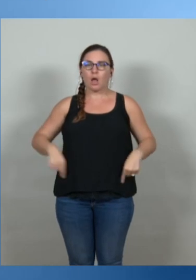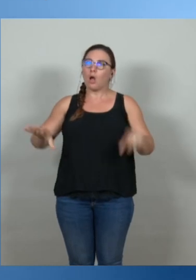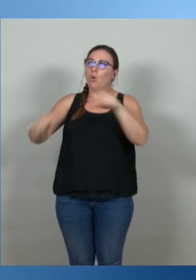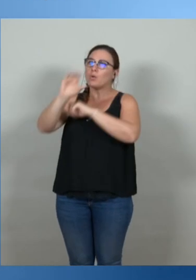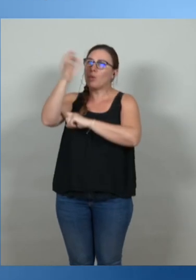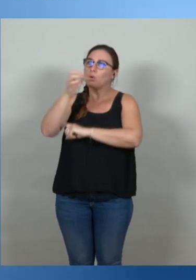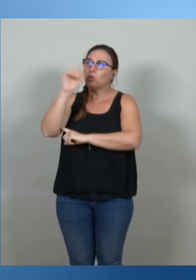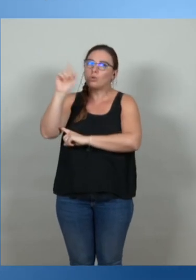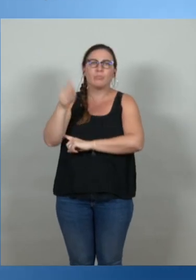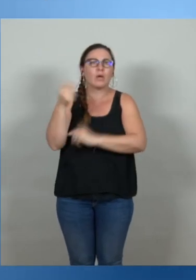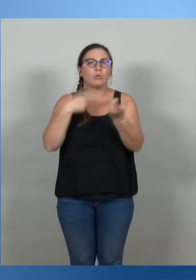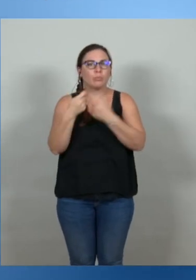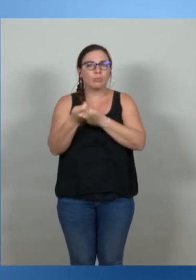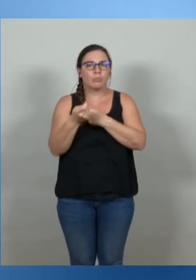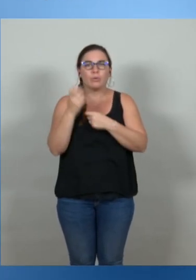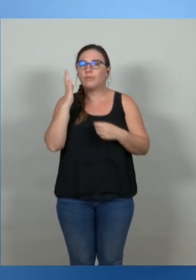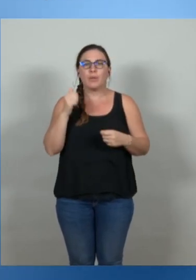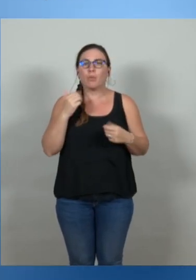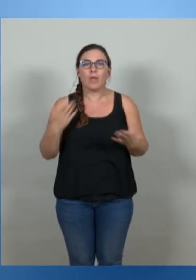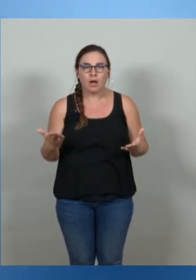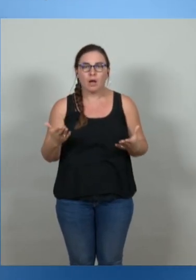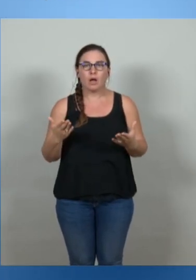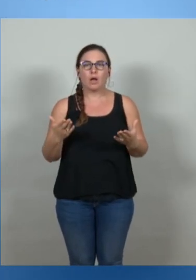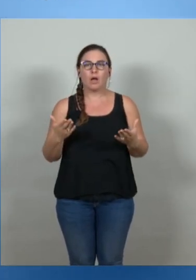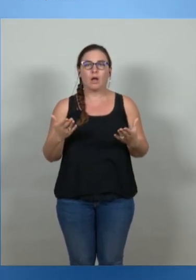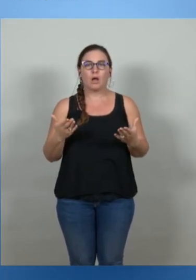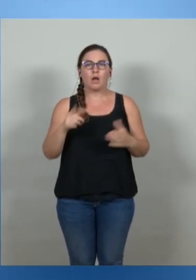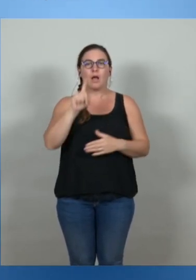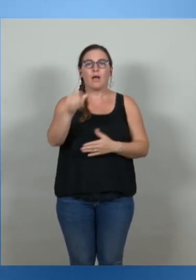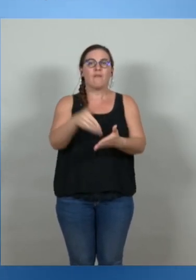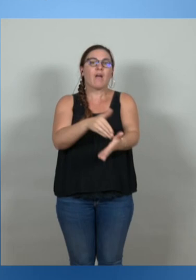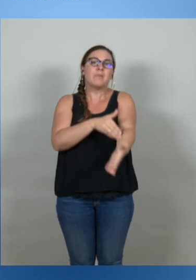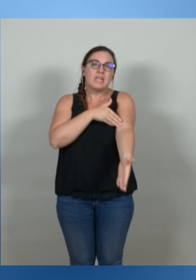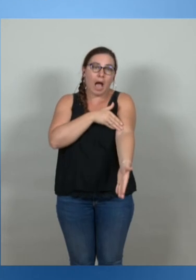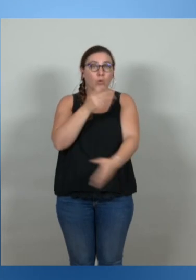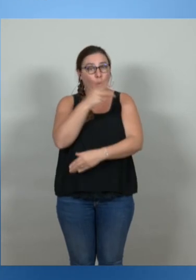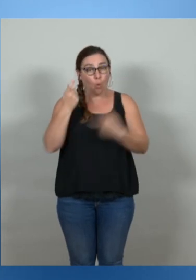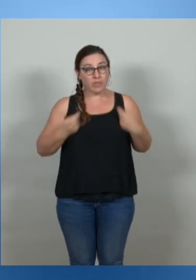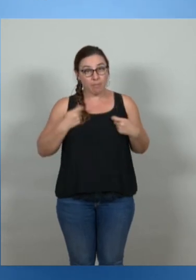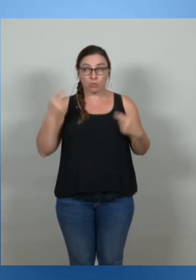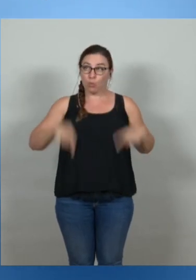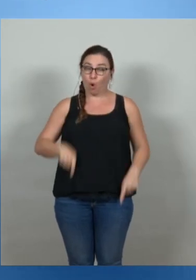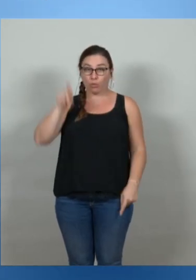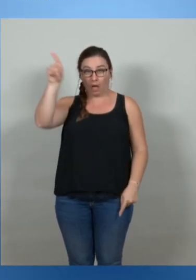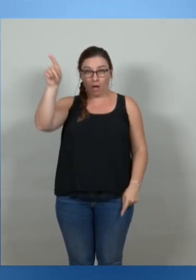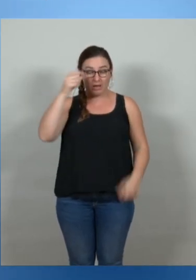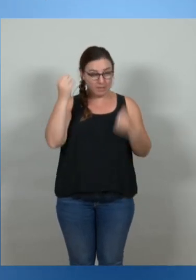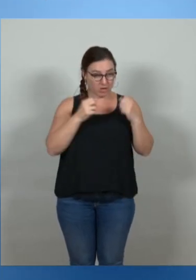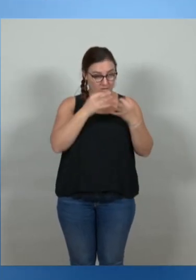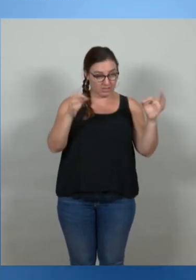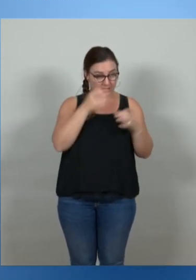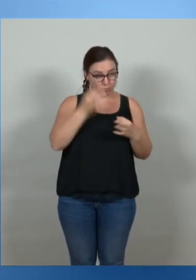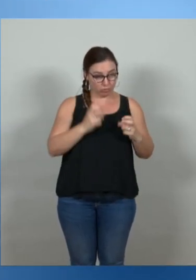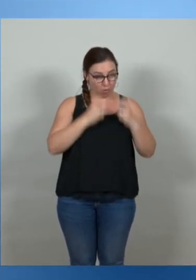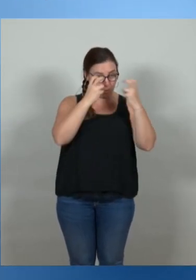c'est bien pour ça que voilà c'est ça coûterait 20 milliards 20 milliards d'euros à l'État une augmentation de 10% du